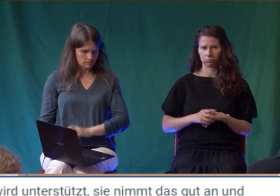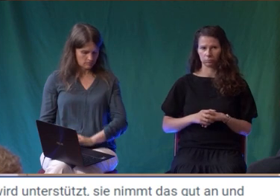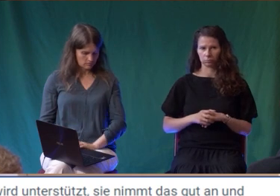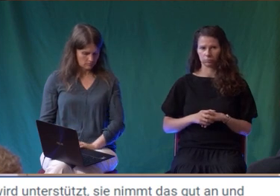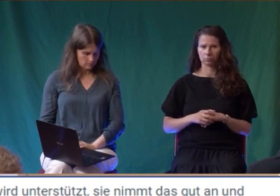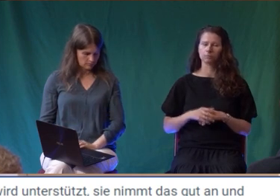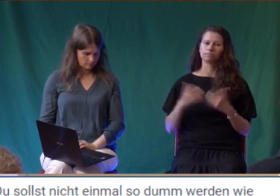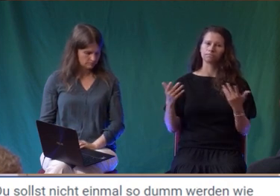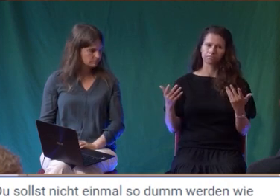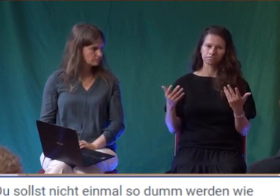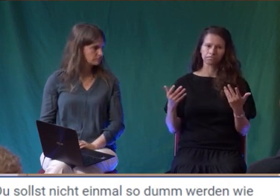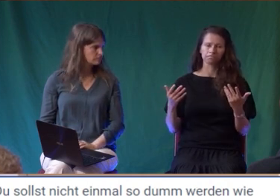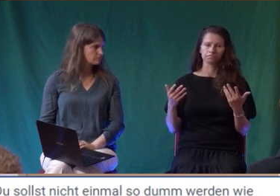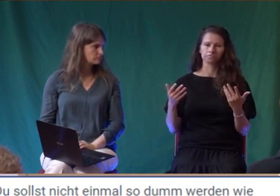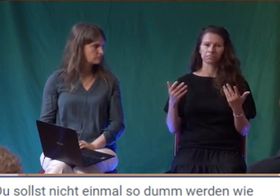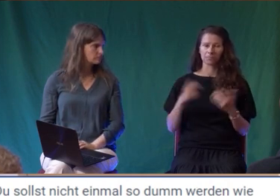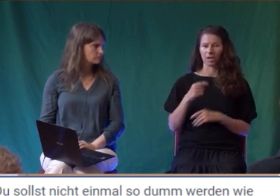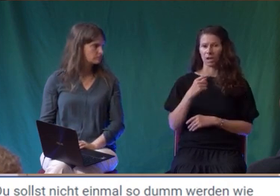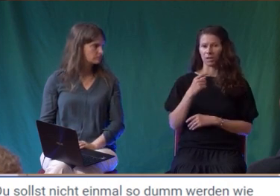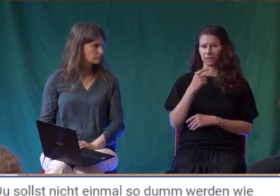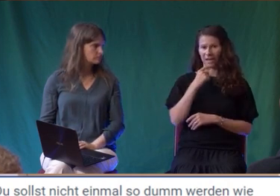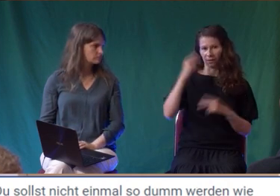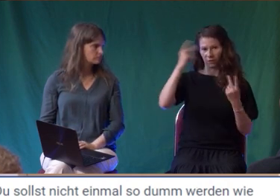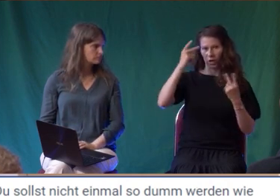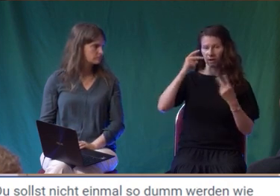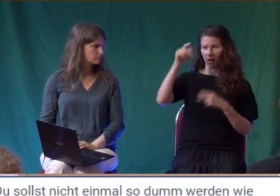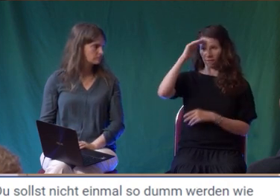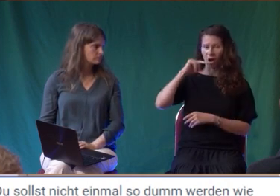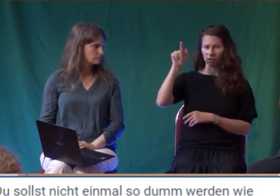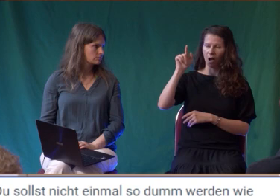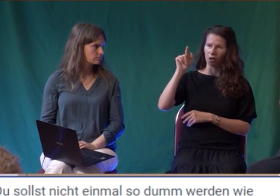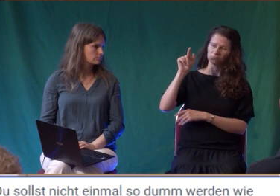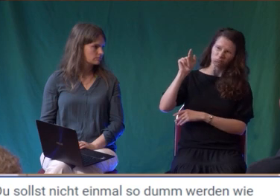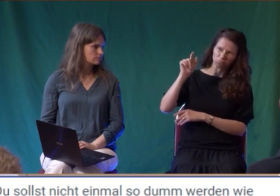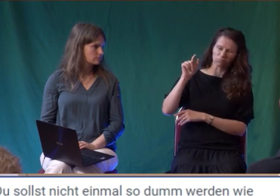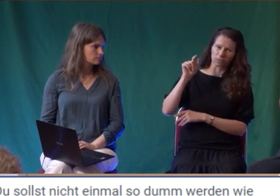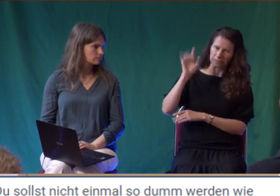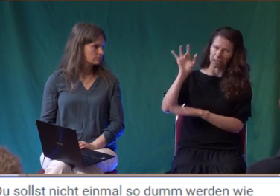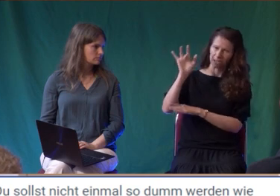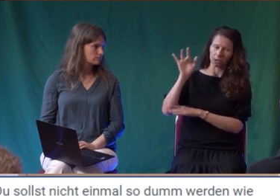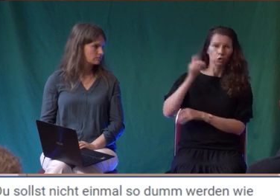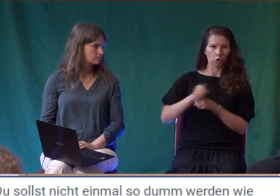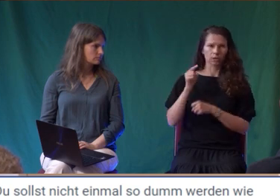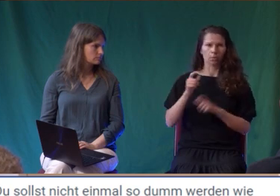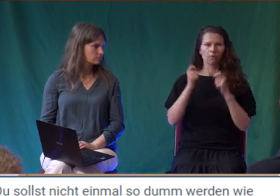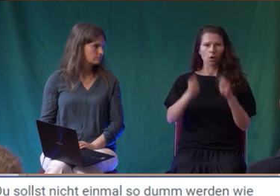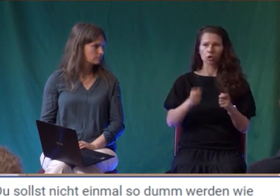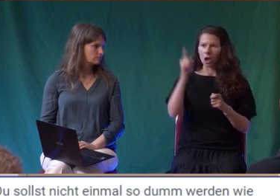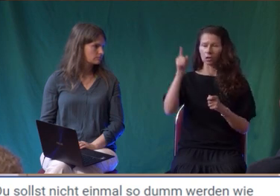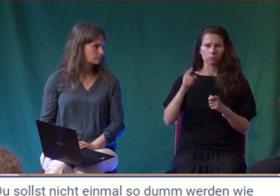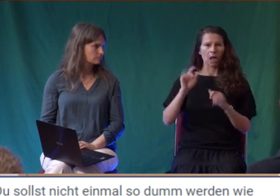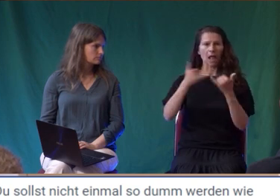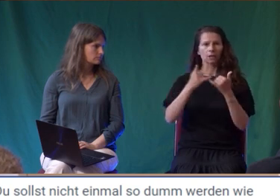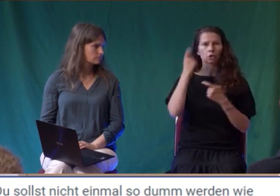trotzdem mehr als kritischen Sicht die Sachverständigen auf den Vater schlägt erfuhr dass die ärgerliche Sorge wieder voll auf den Vater übertragen wird